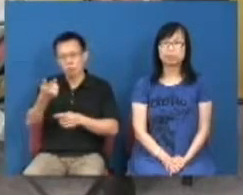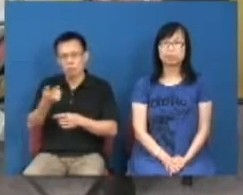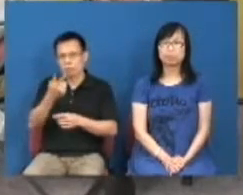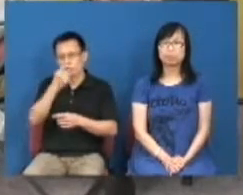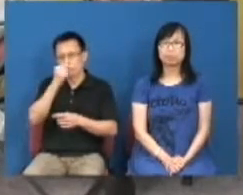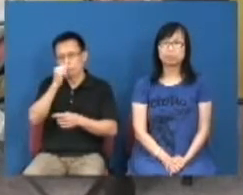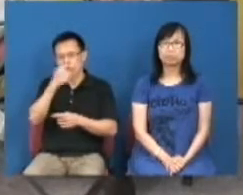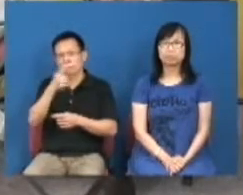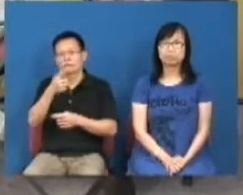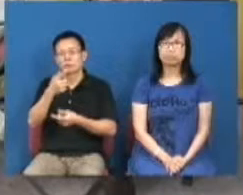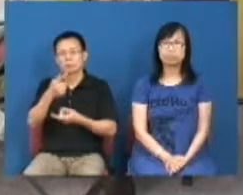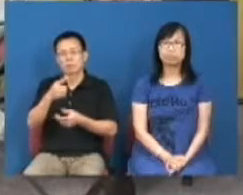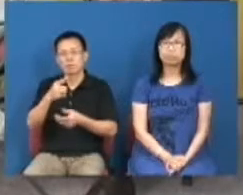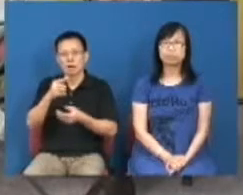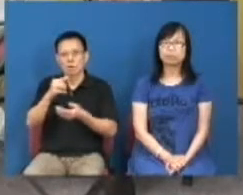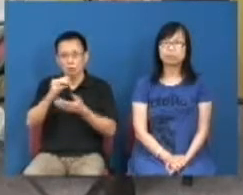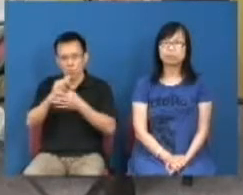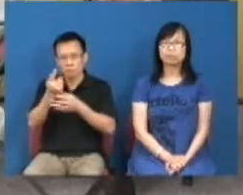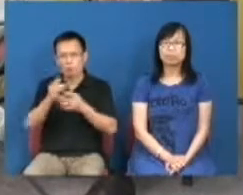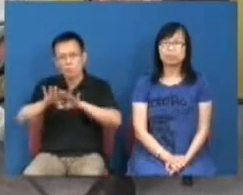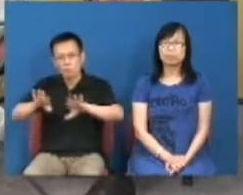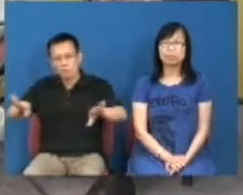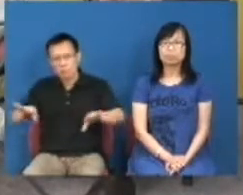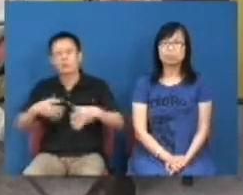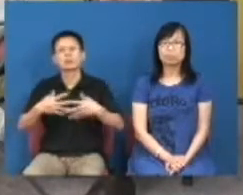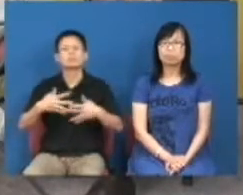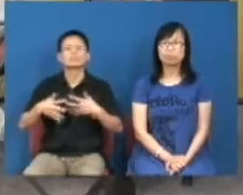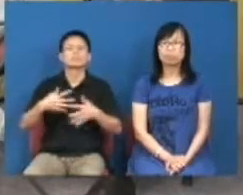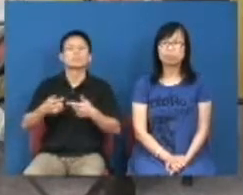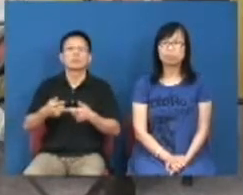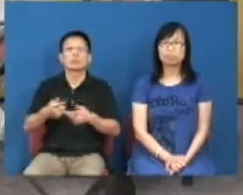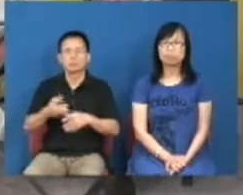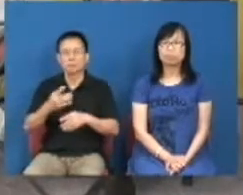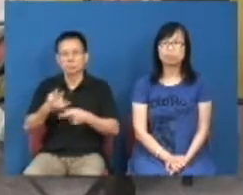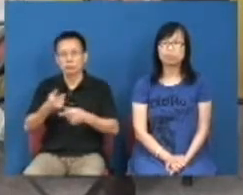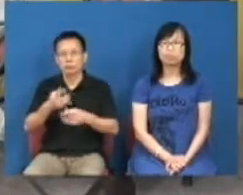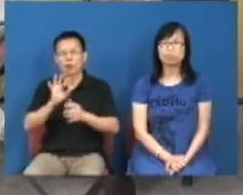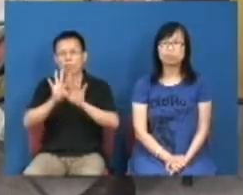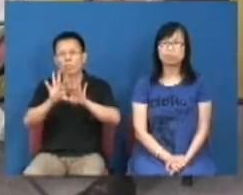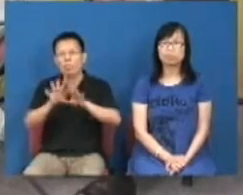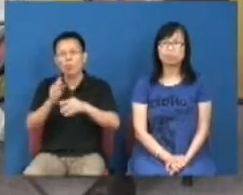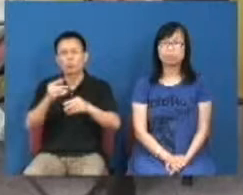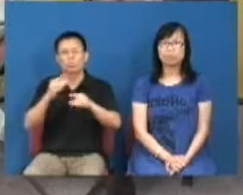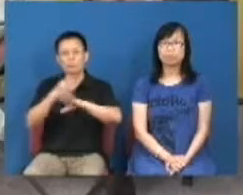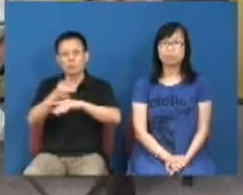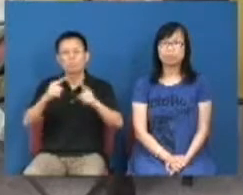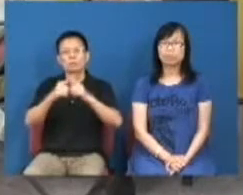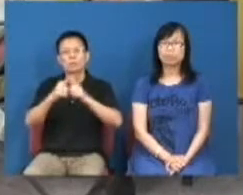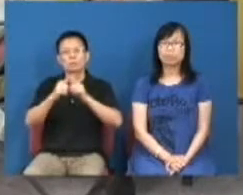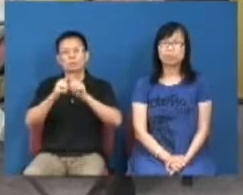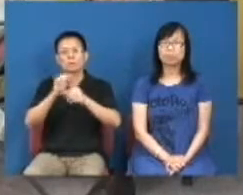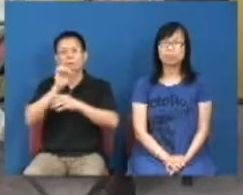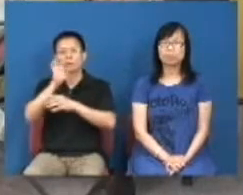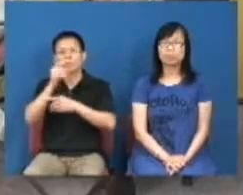肯為呢個調解呢個項目咧，係同社會發聲，話俾大家聽調解咩好